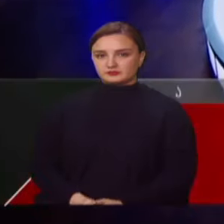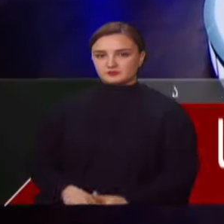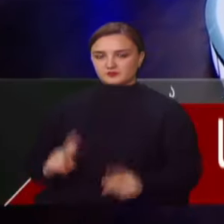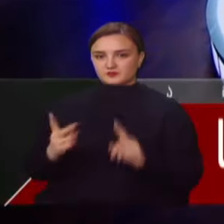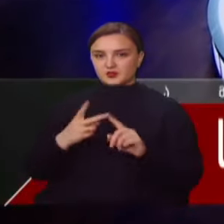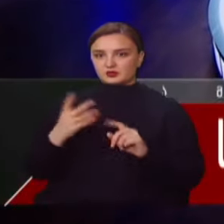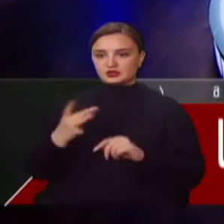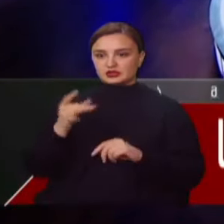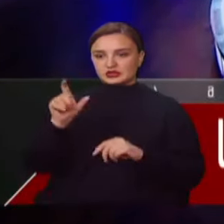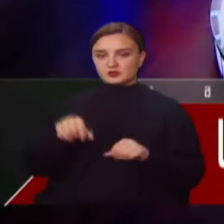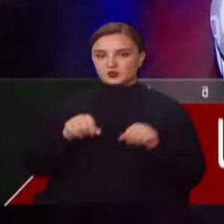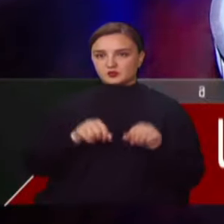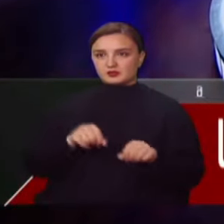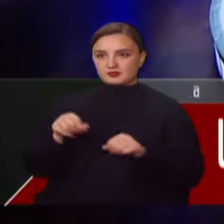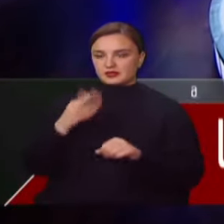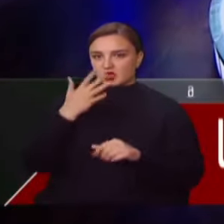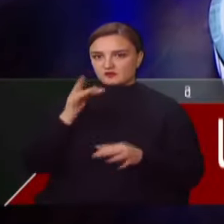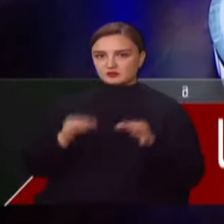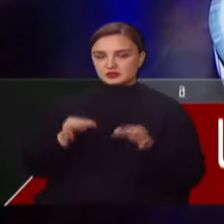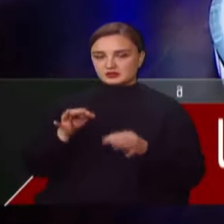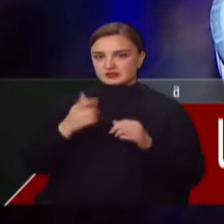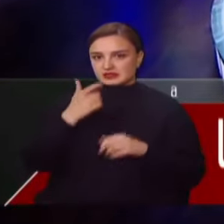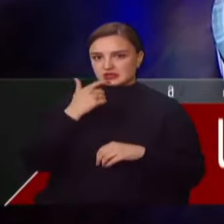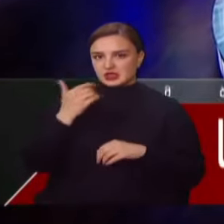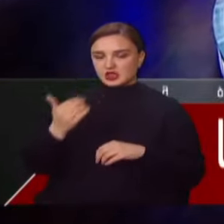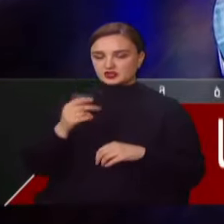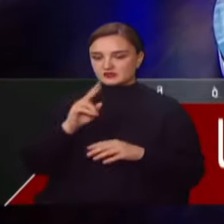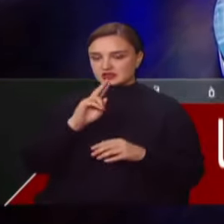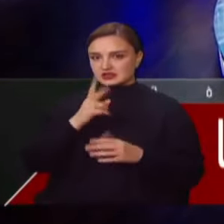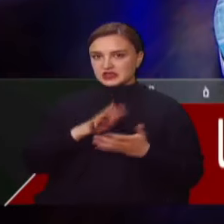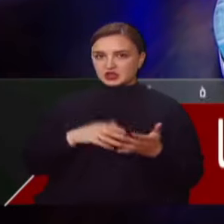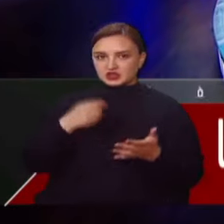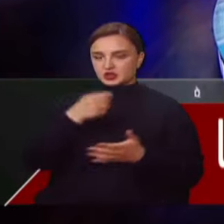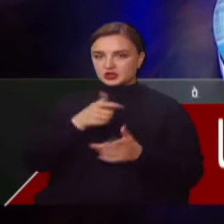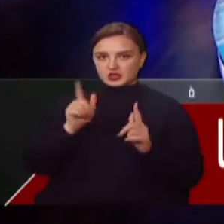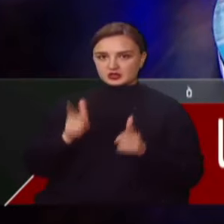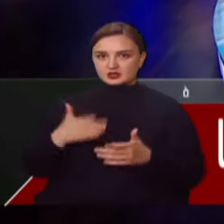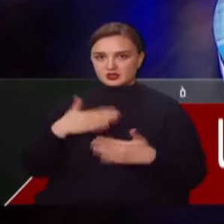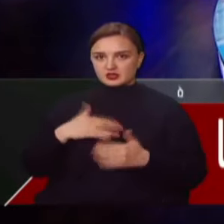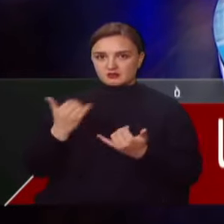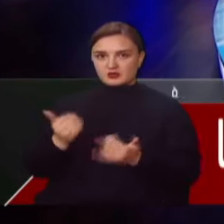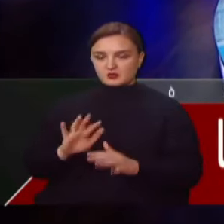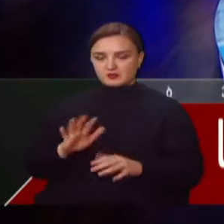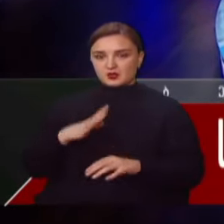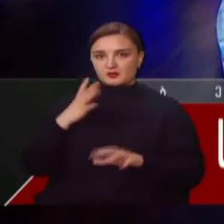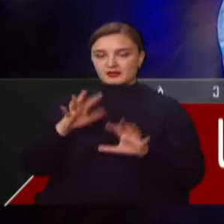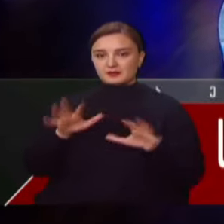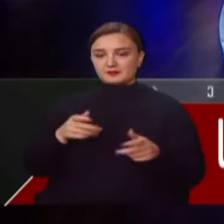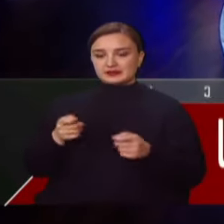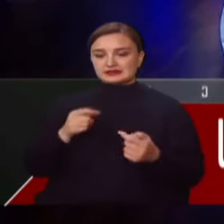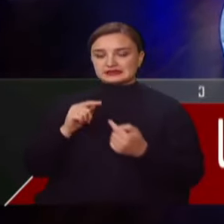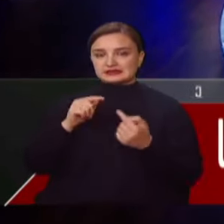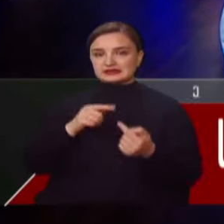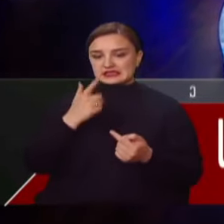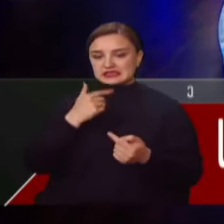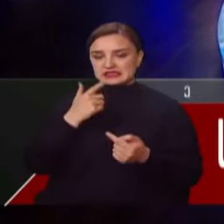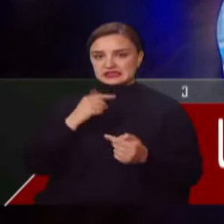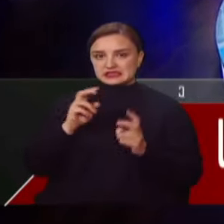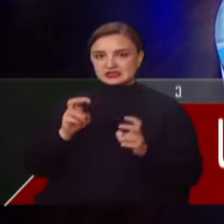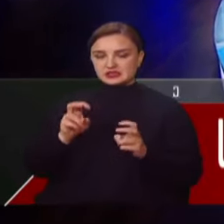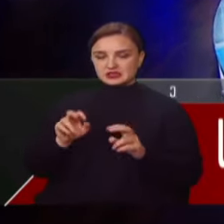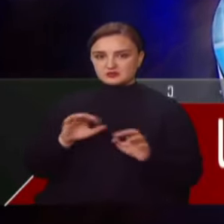უკვე მეორე ადამიანის უფლებათა ევროპულ სასამართლომ მიხელ სააკაშვილის სარჩელი არ დააკმაყოფილა სტრასბურგმა ექს-პრეზიდენტის წინააღმდეგ მიმდინარე სისხლის